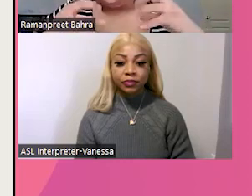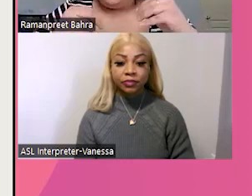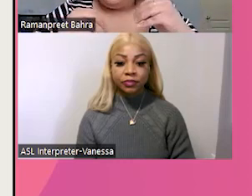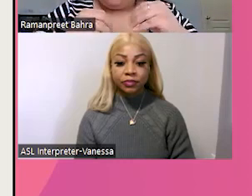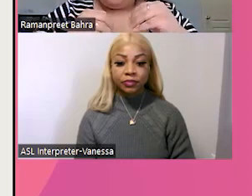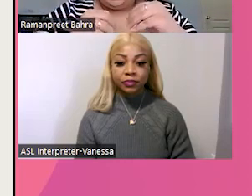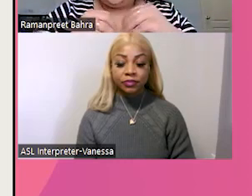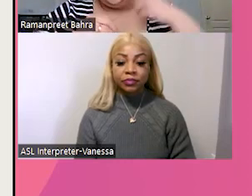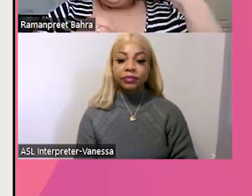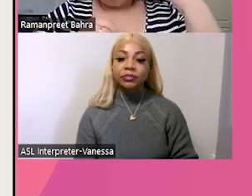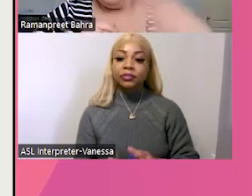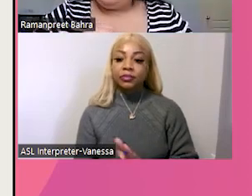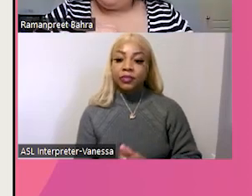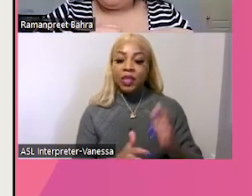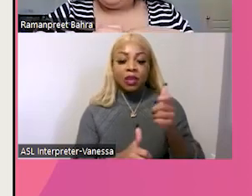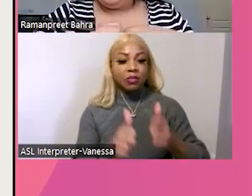Alors, ce qui se produit ici,